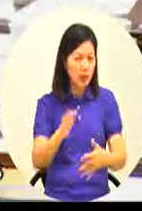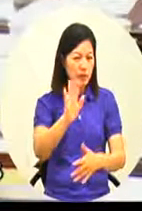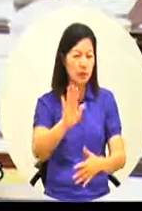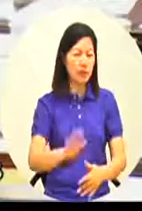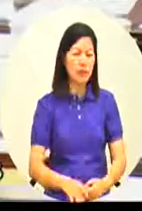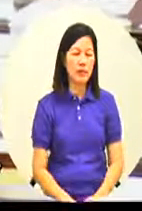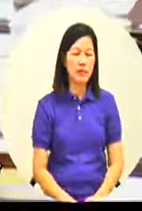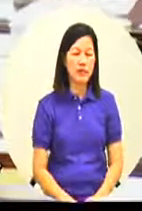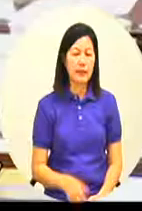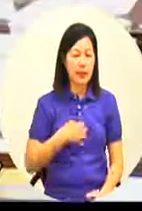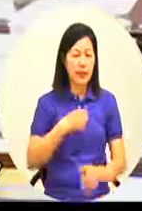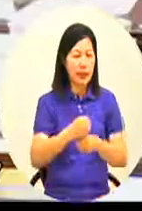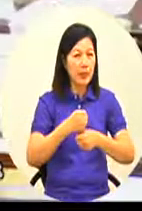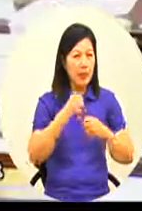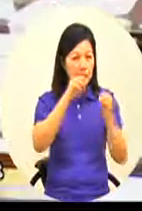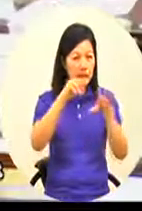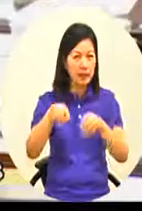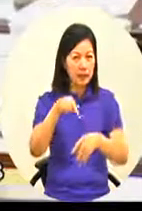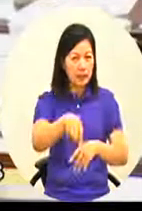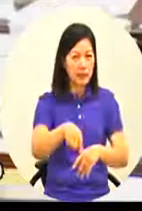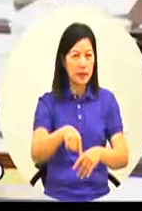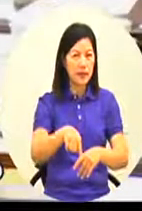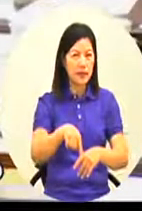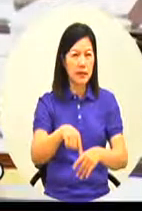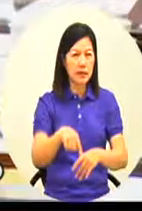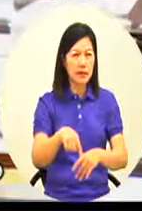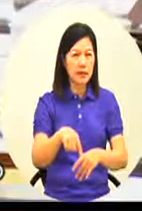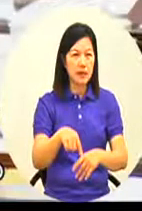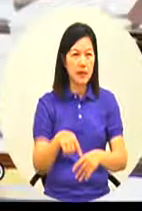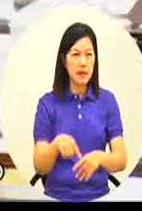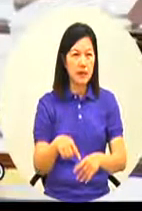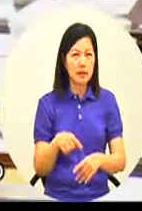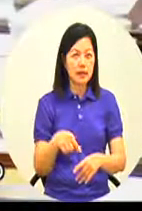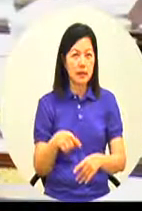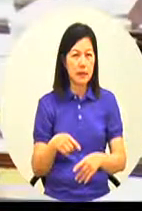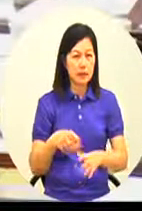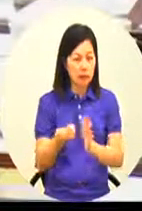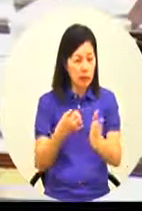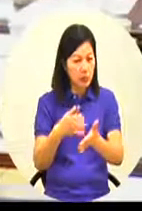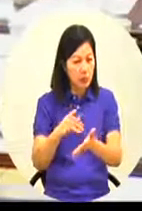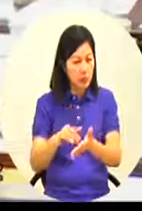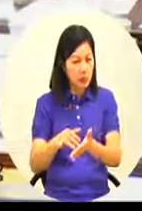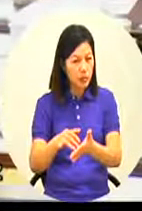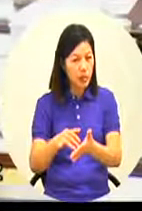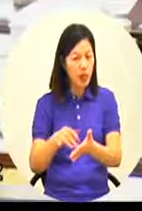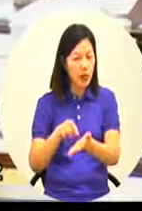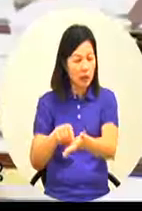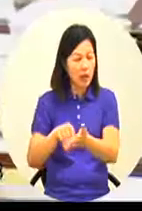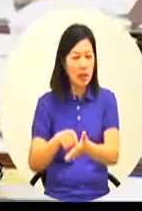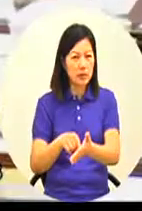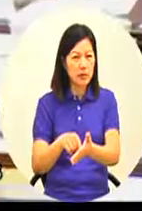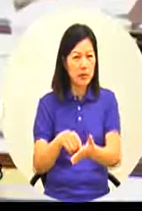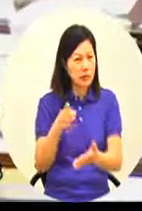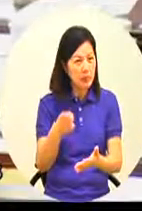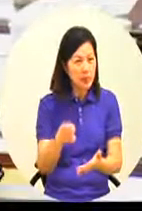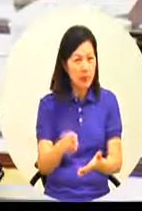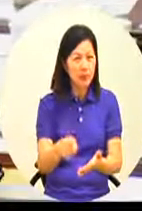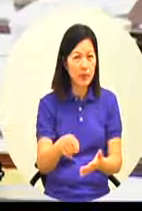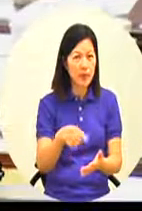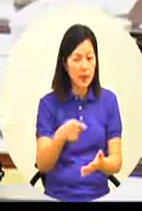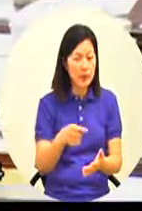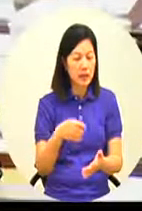逊那边你有那么有能力可以争取大战七亿的一个预算，那所以我也期待这边是不是可以有一些